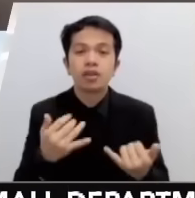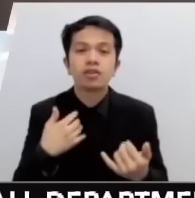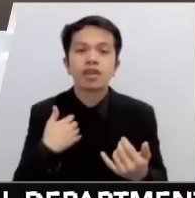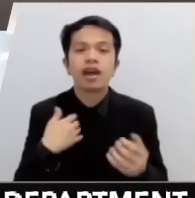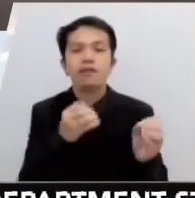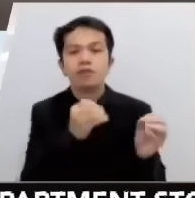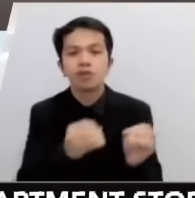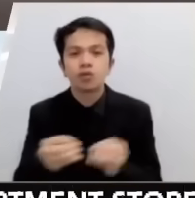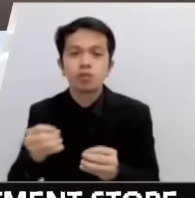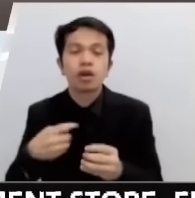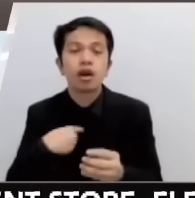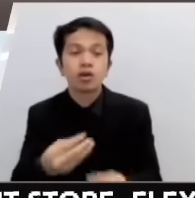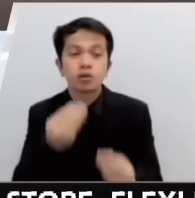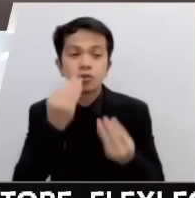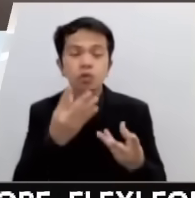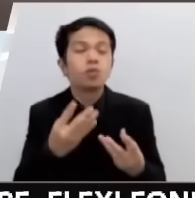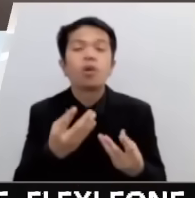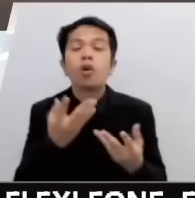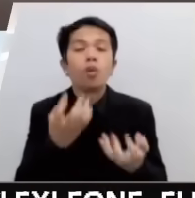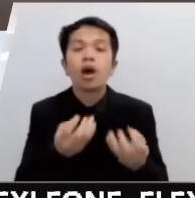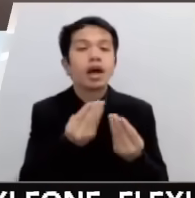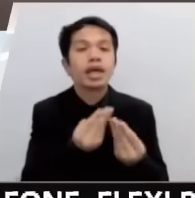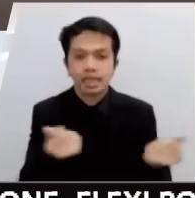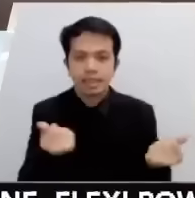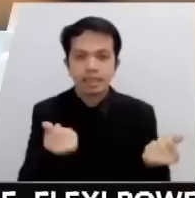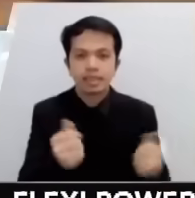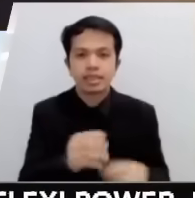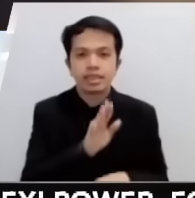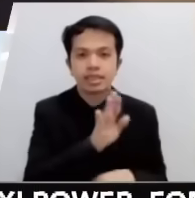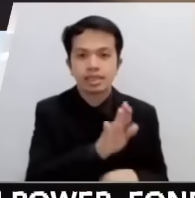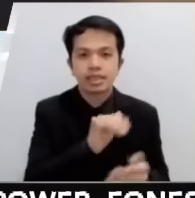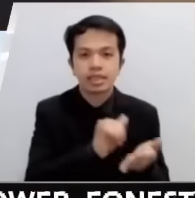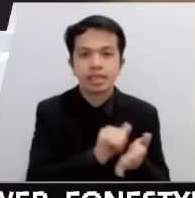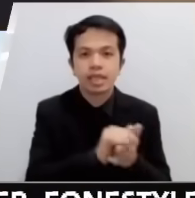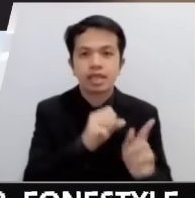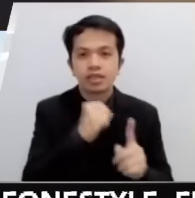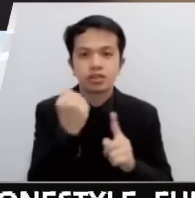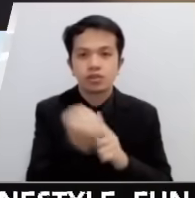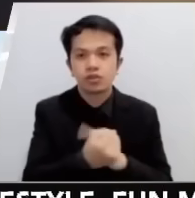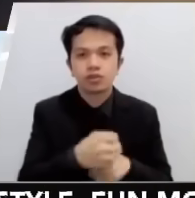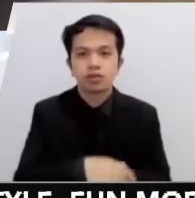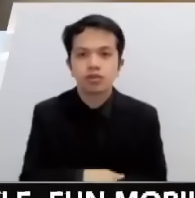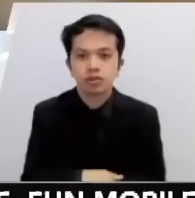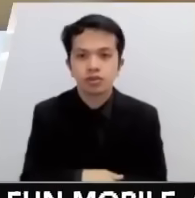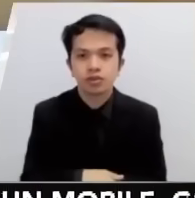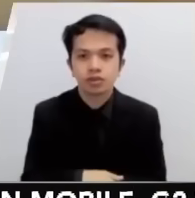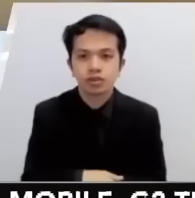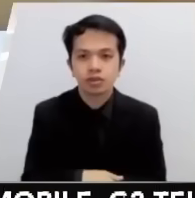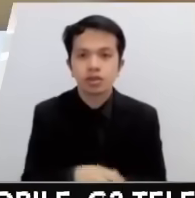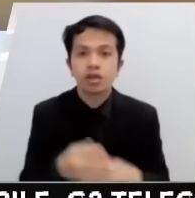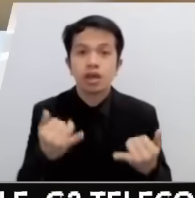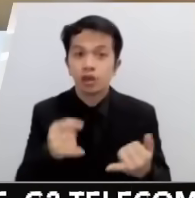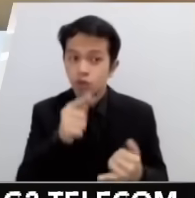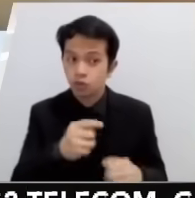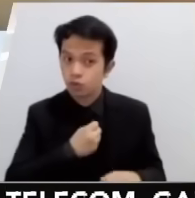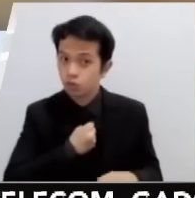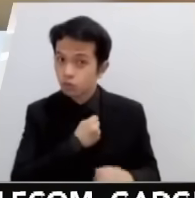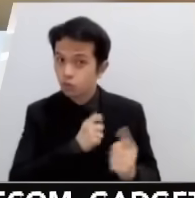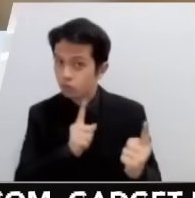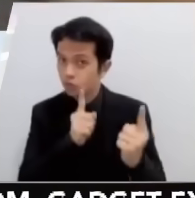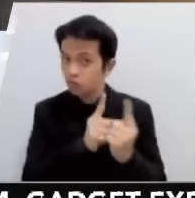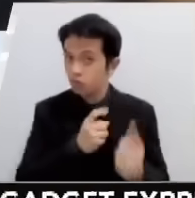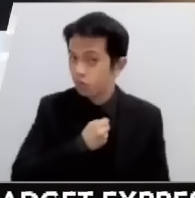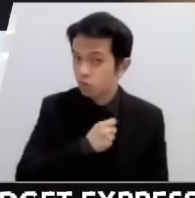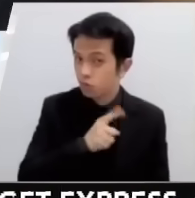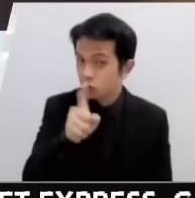ma-resolve Iyung that particular situation right there and then Pero sa ngayon po mag-apologize po ba kayo sa kanya ah